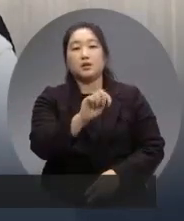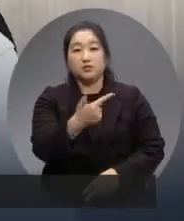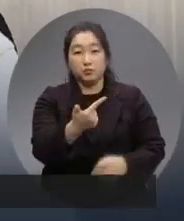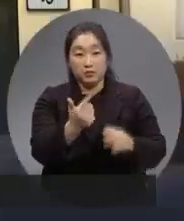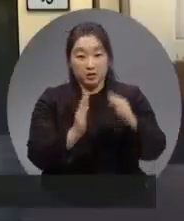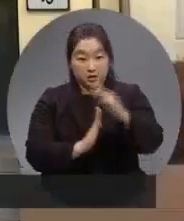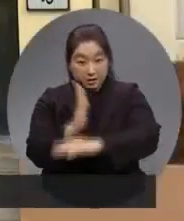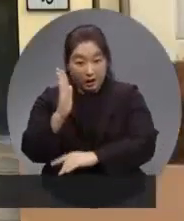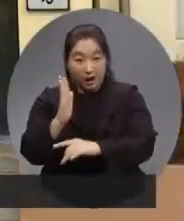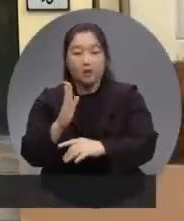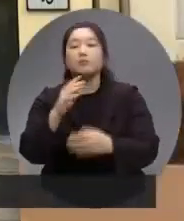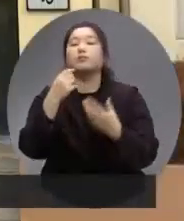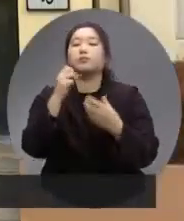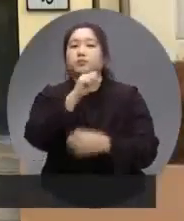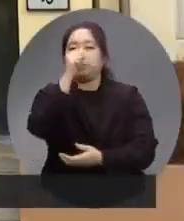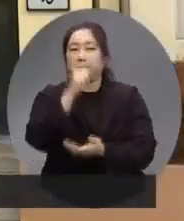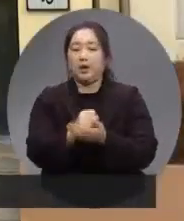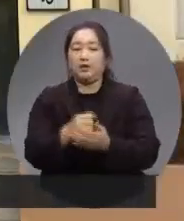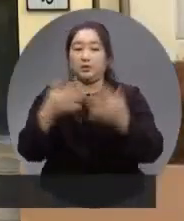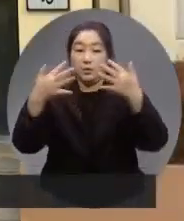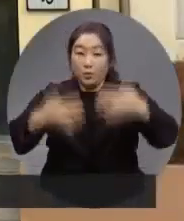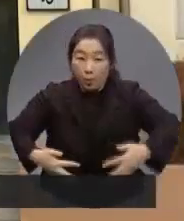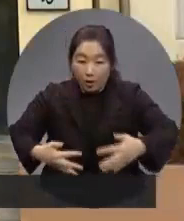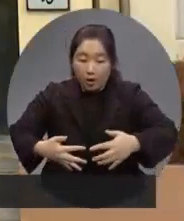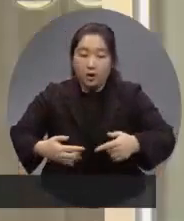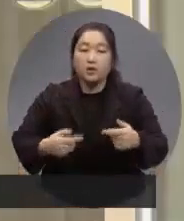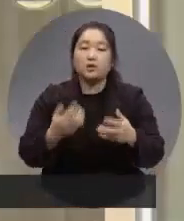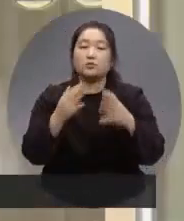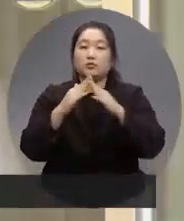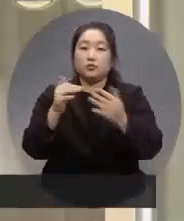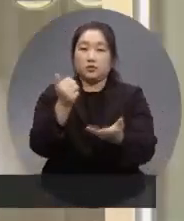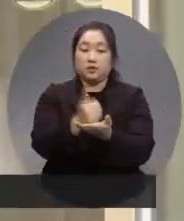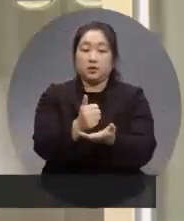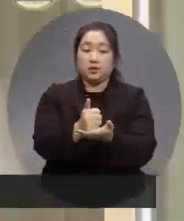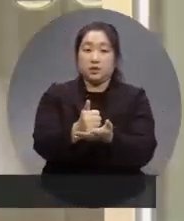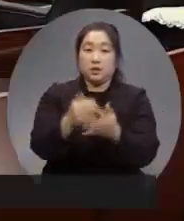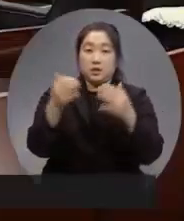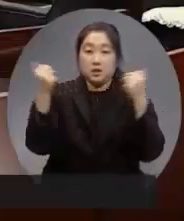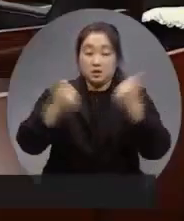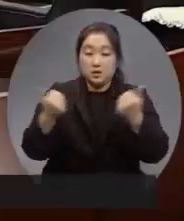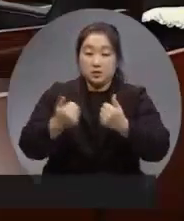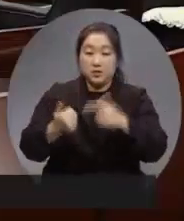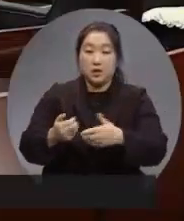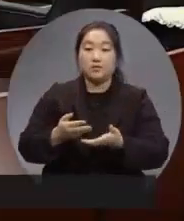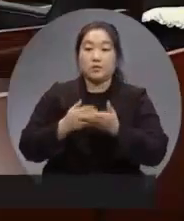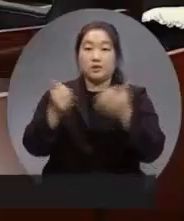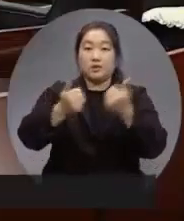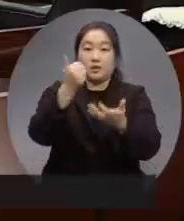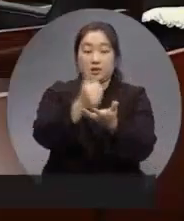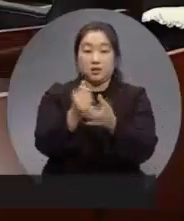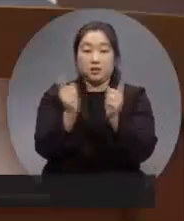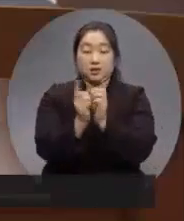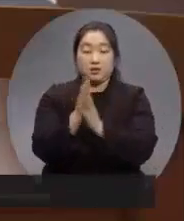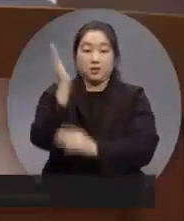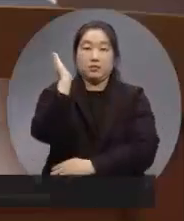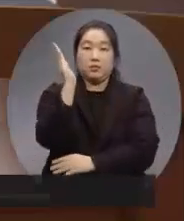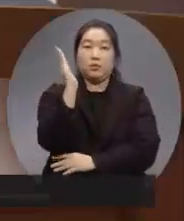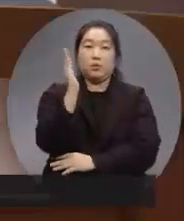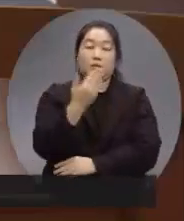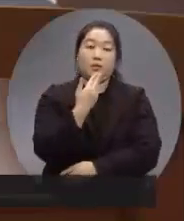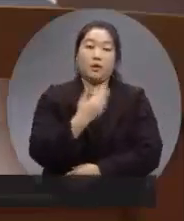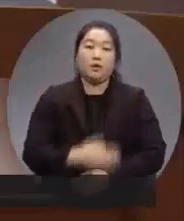되면 요건을 갖추면 군의회가 청구안을 수리하고 의장이 직접 해당 조례를